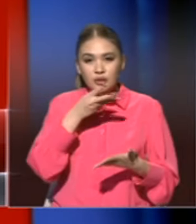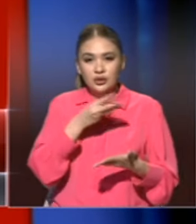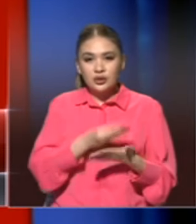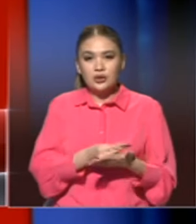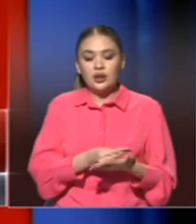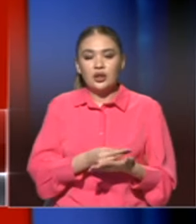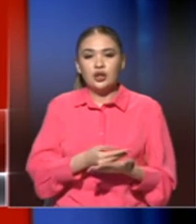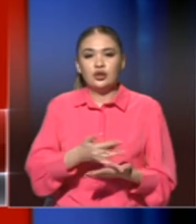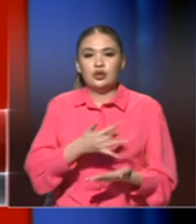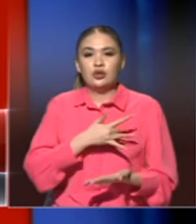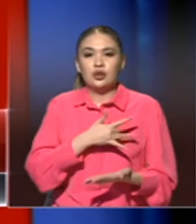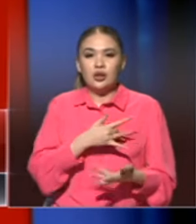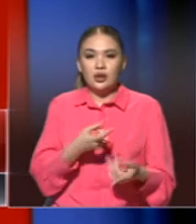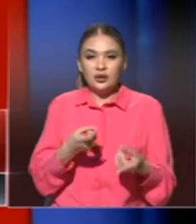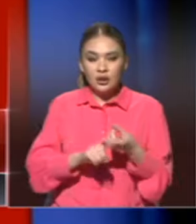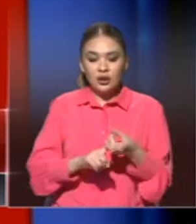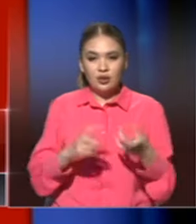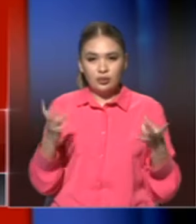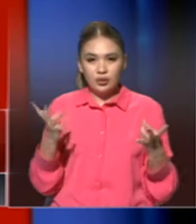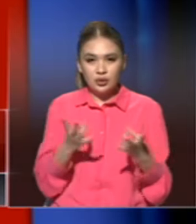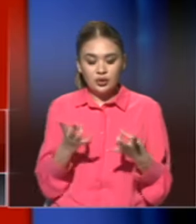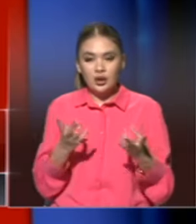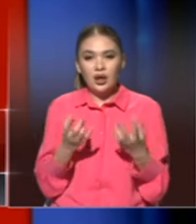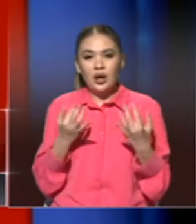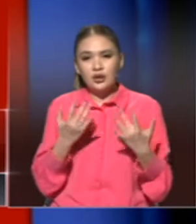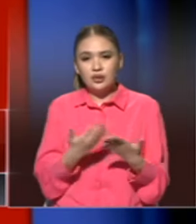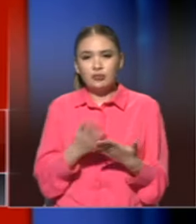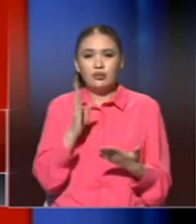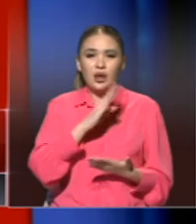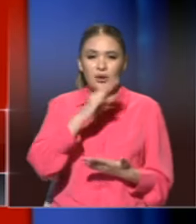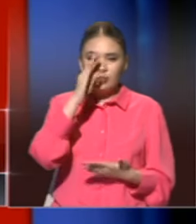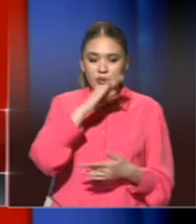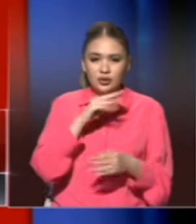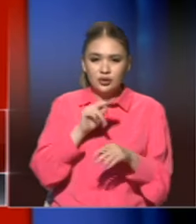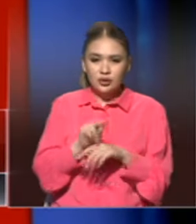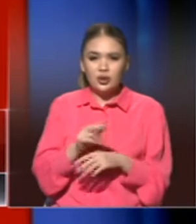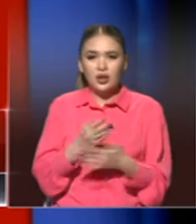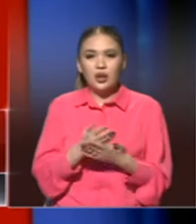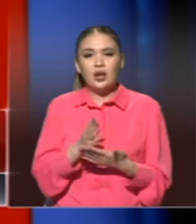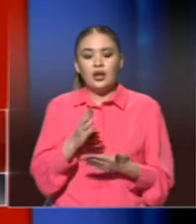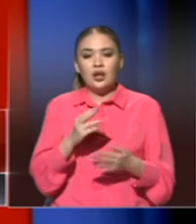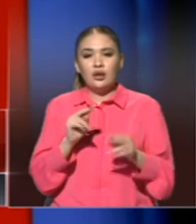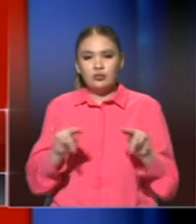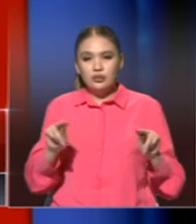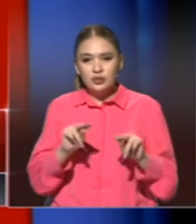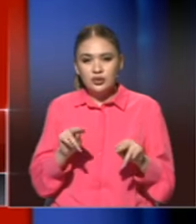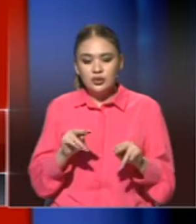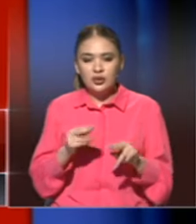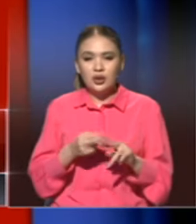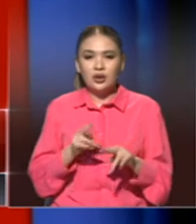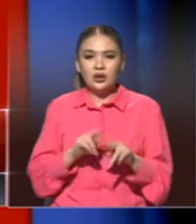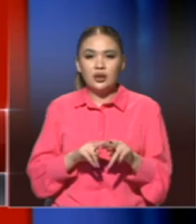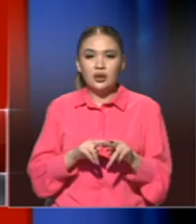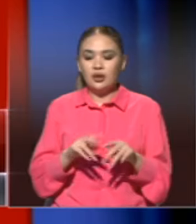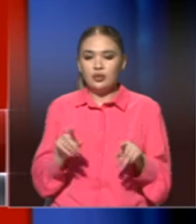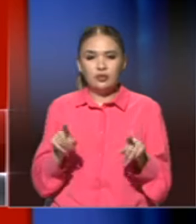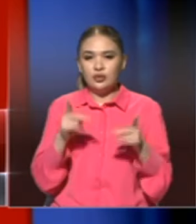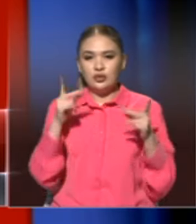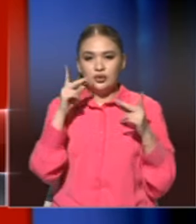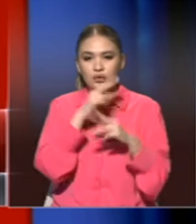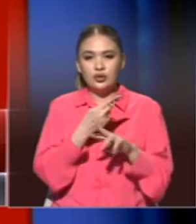шыққан нәрсе болмаса, оны біз қаншалықты ата-ана үгіттесін, мұғалімі үгіттесін, досы үгіттесін, менің ойымша ол дұрыс емес деп